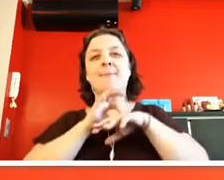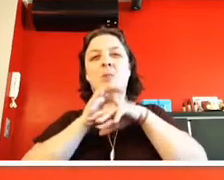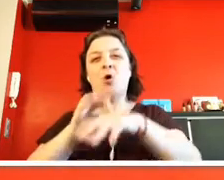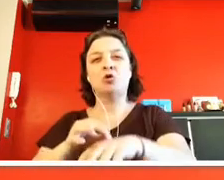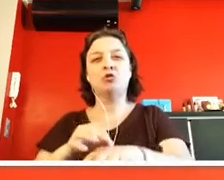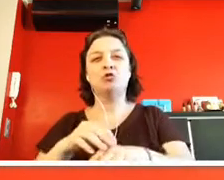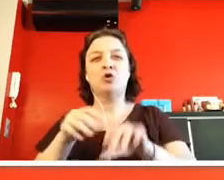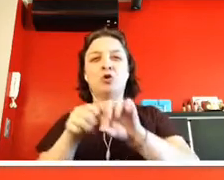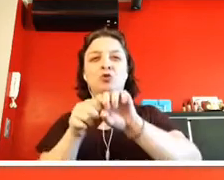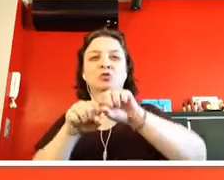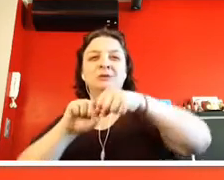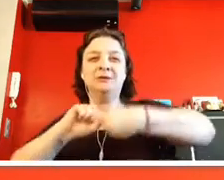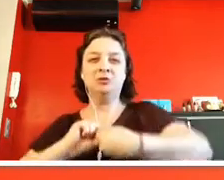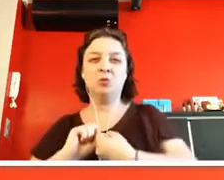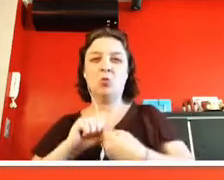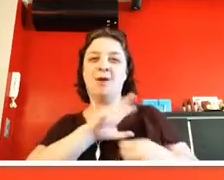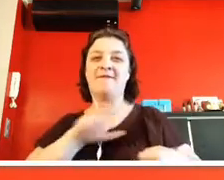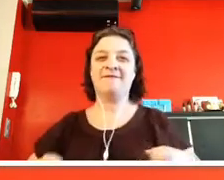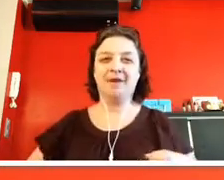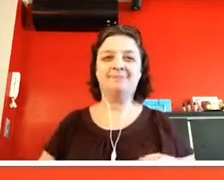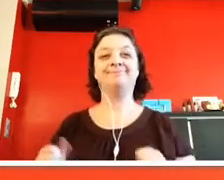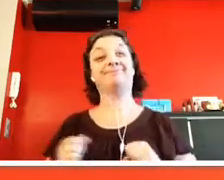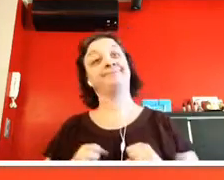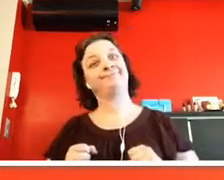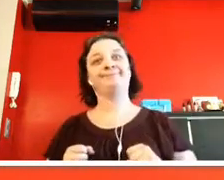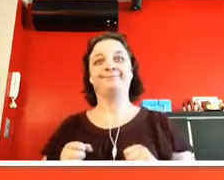combinaison avec une note citronnée.